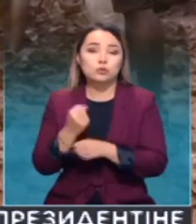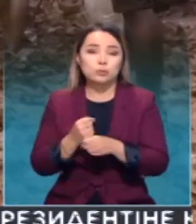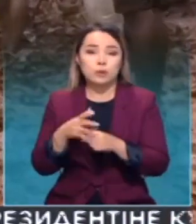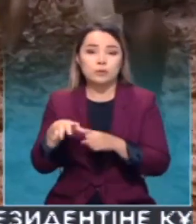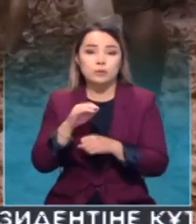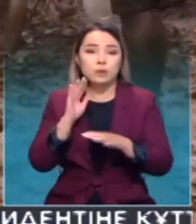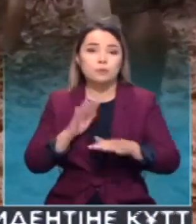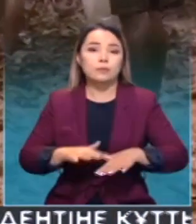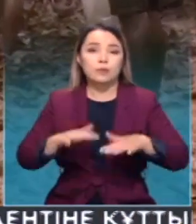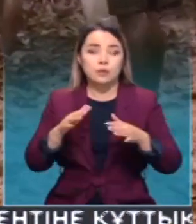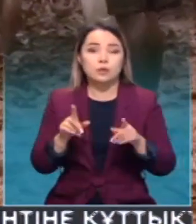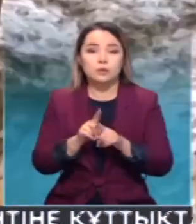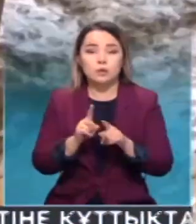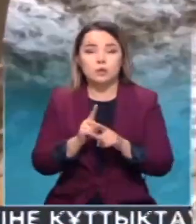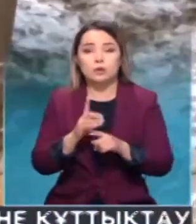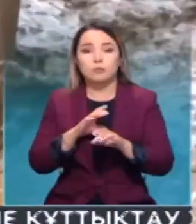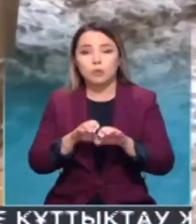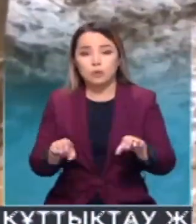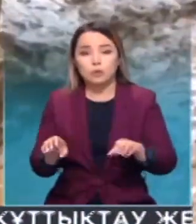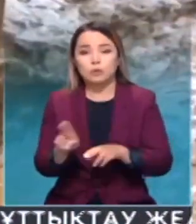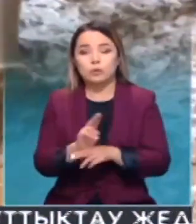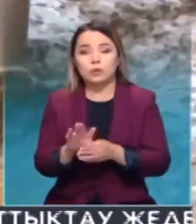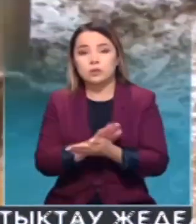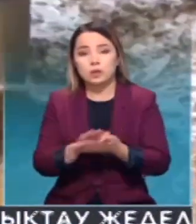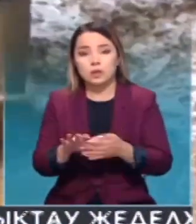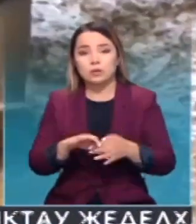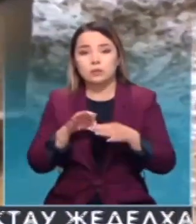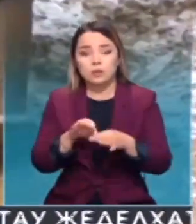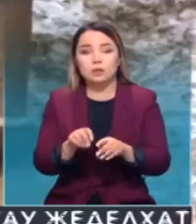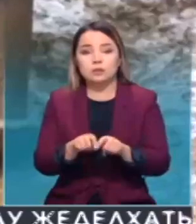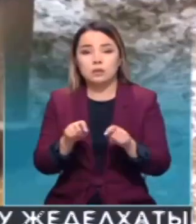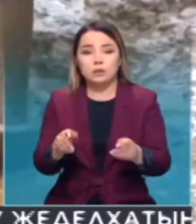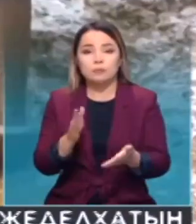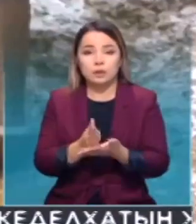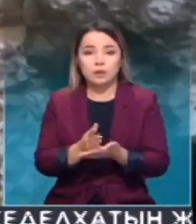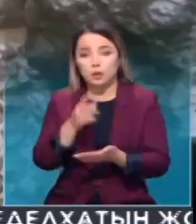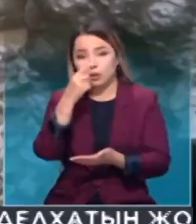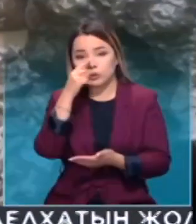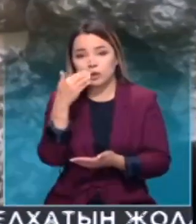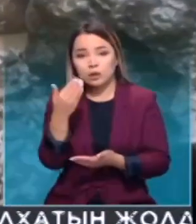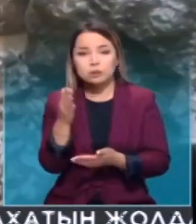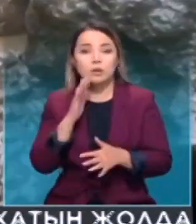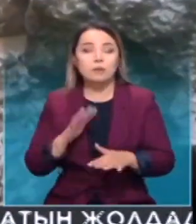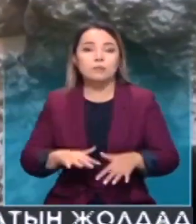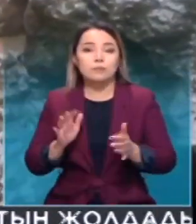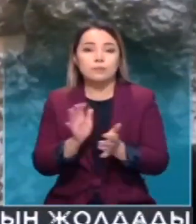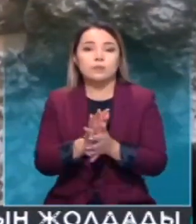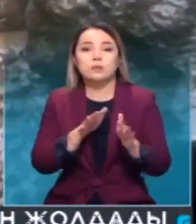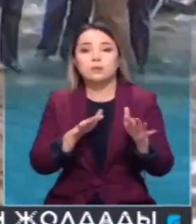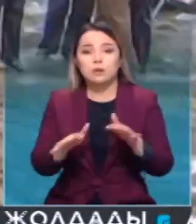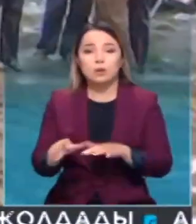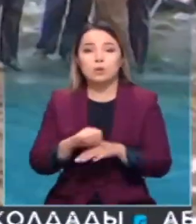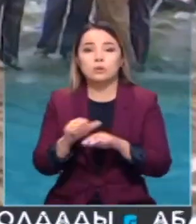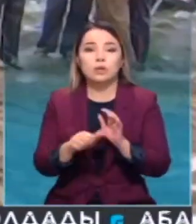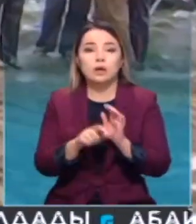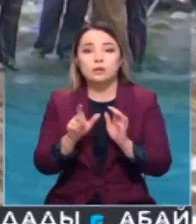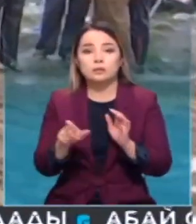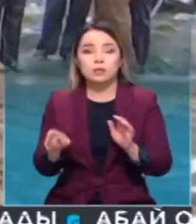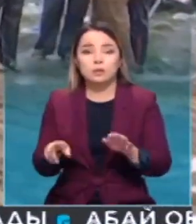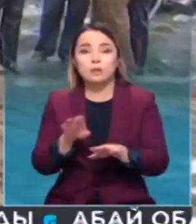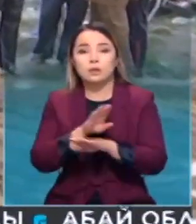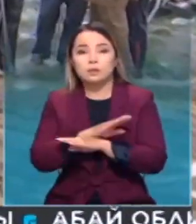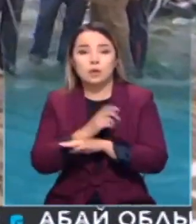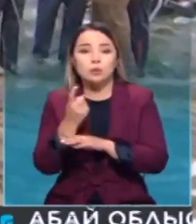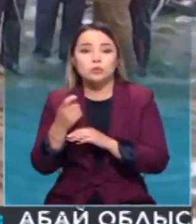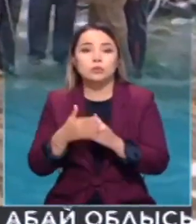басқан жолдар мен дренаждық құбырларды тазартуға жұмылдырды. Ал Үндістанда алапат лай көшкінінен 16 адам қаза тапты, тағы